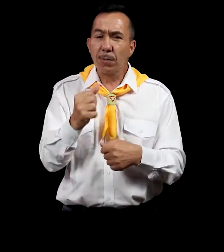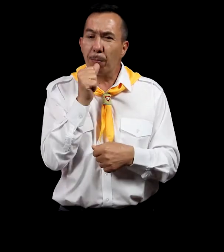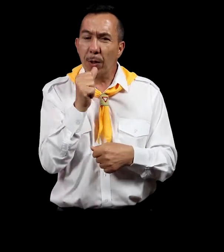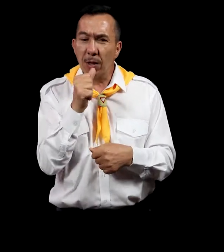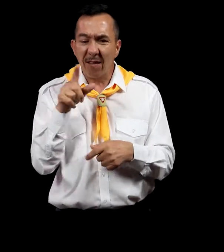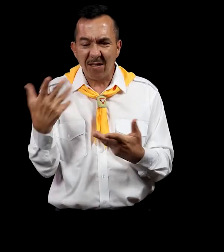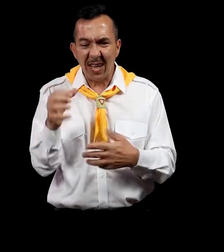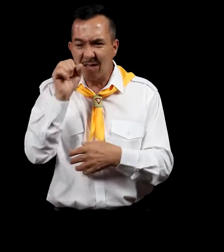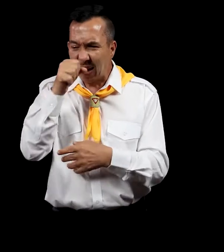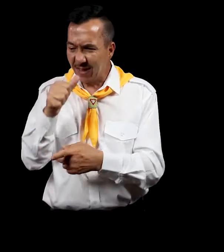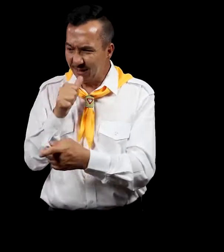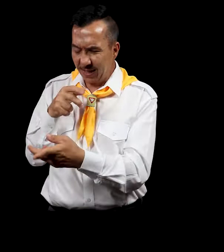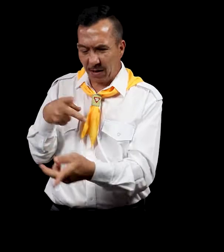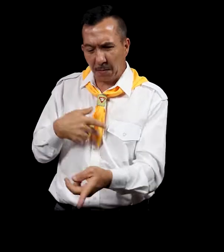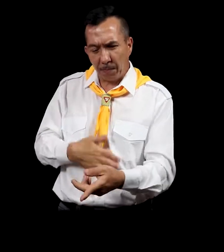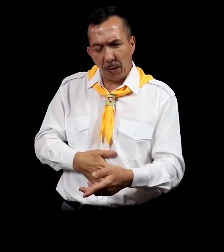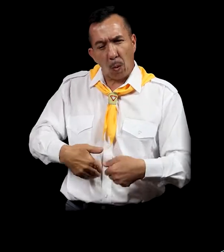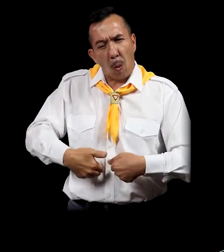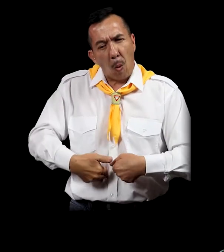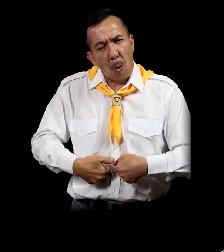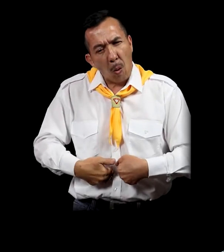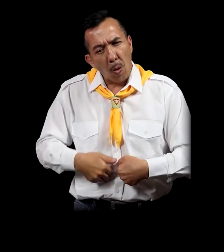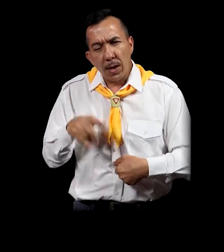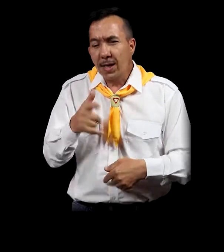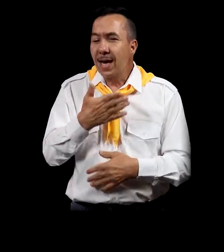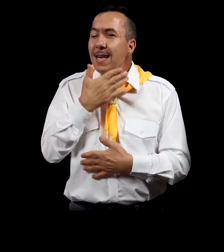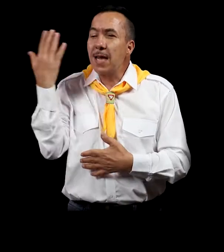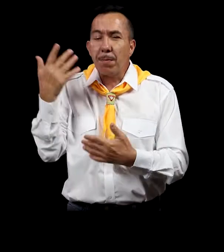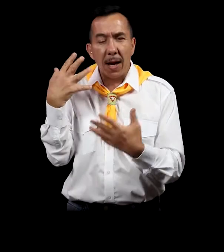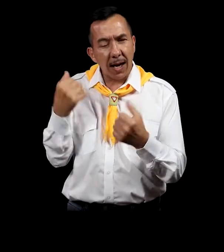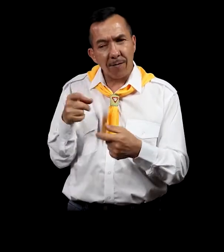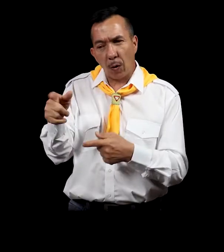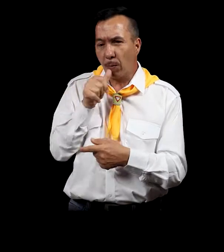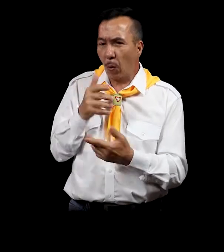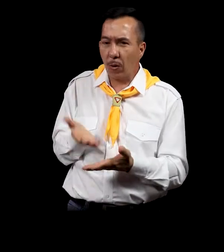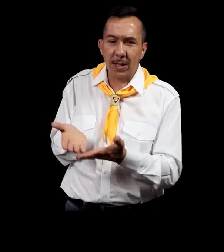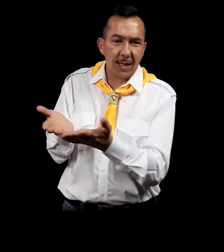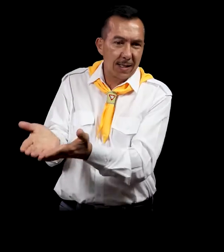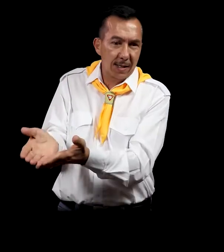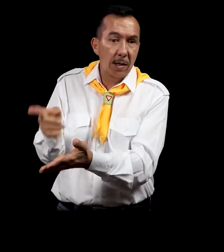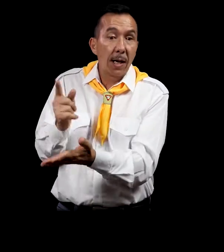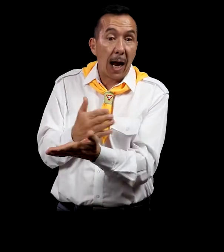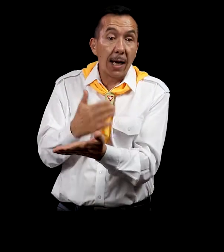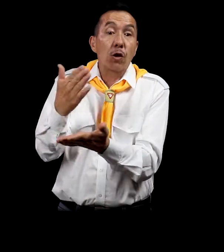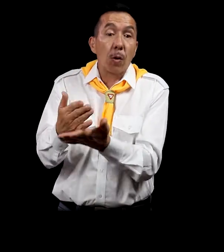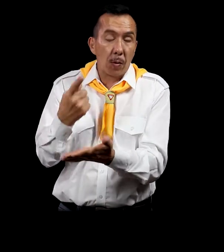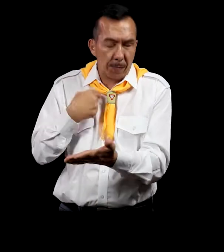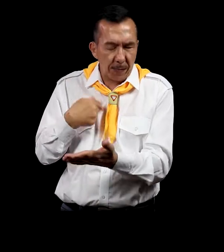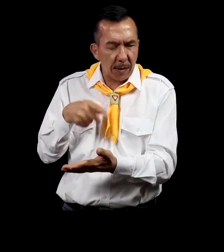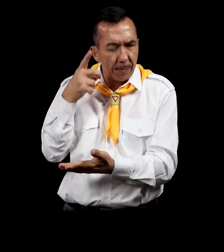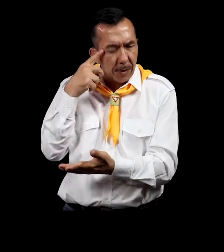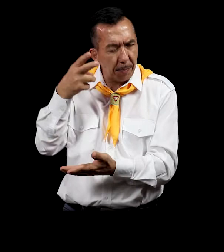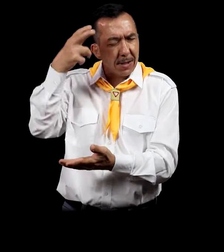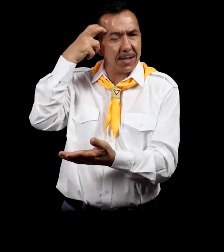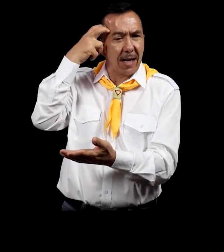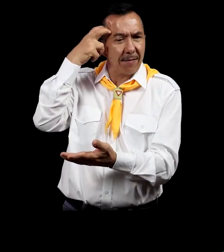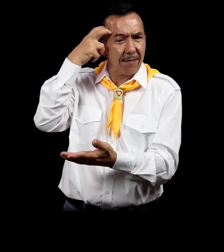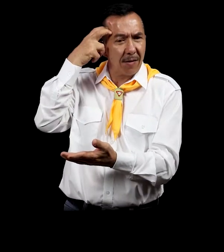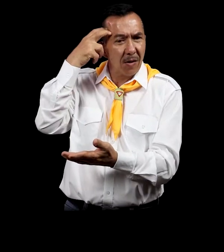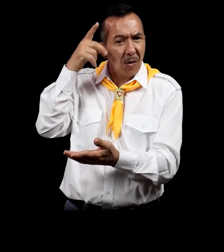wat die valke eet. En niemand het dit aan hom gegee nie. Maar hy het tot homself gekom en